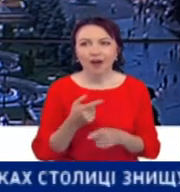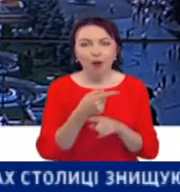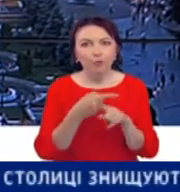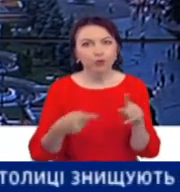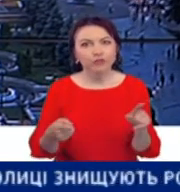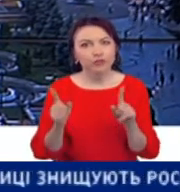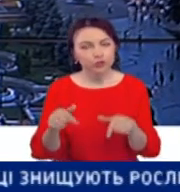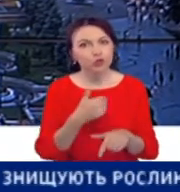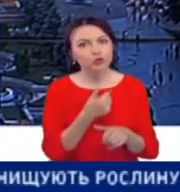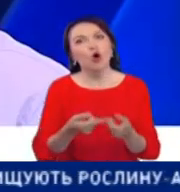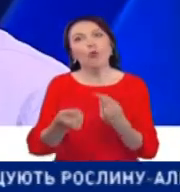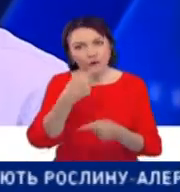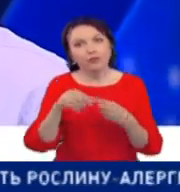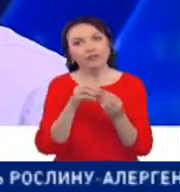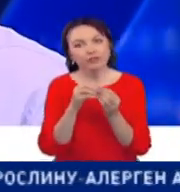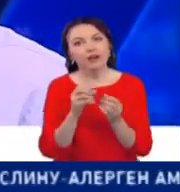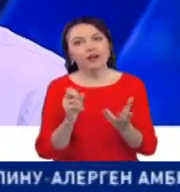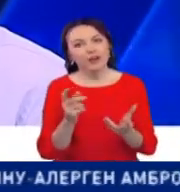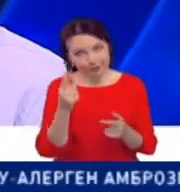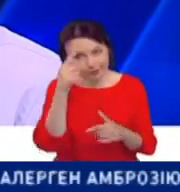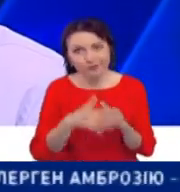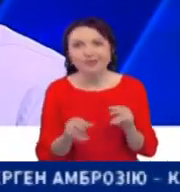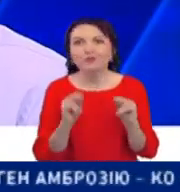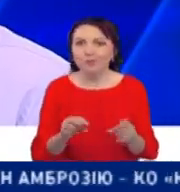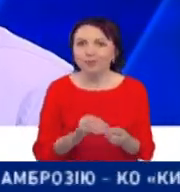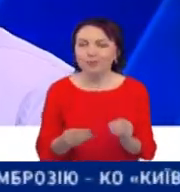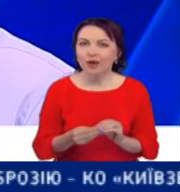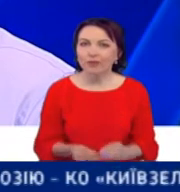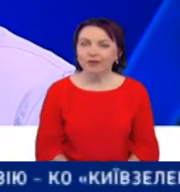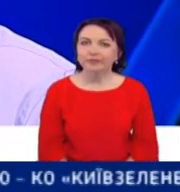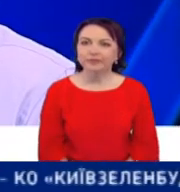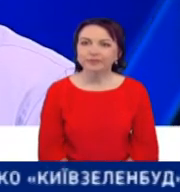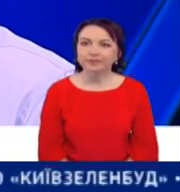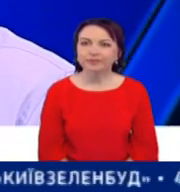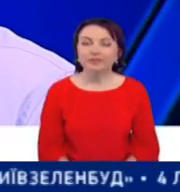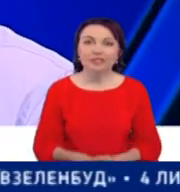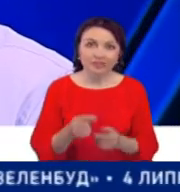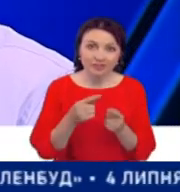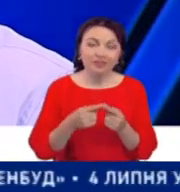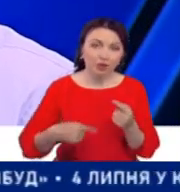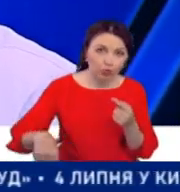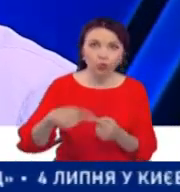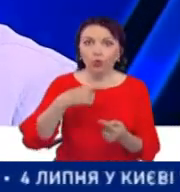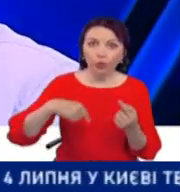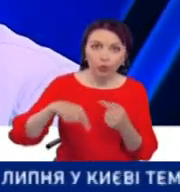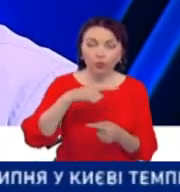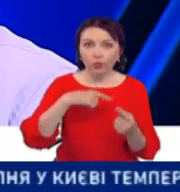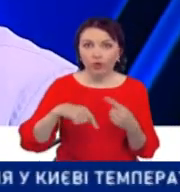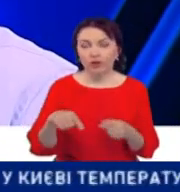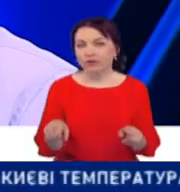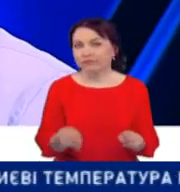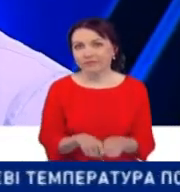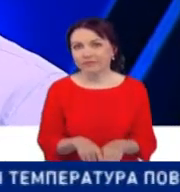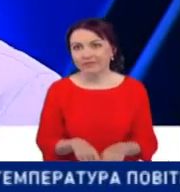само хоче туди пройти знову? От розумієте, в чому я кажу, да, проблема, прошу, будь ласка. Це кругова порука. Кругова порука. Говорити про це...